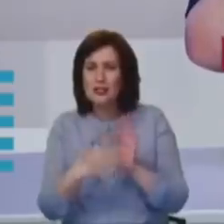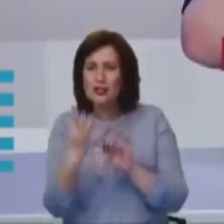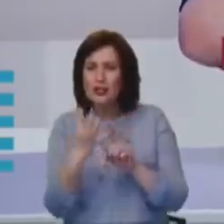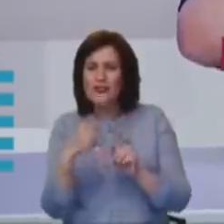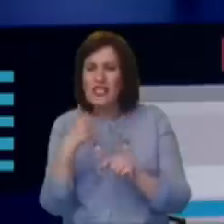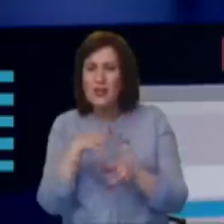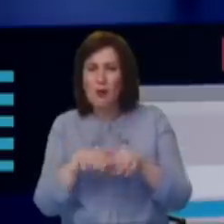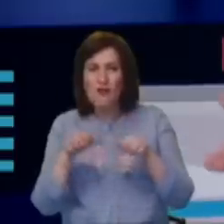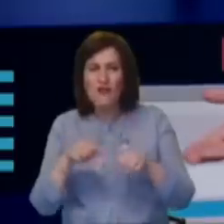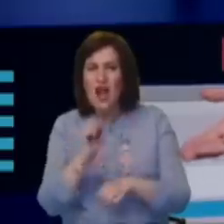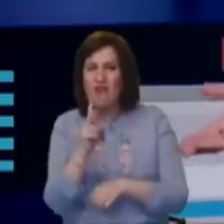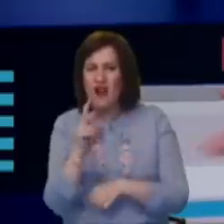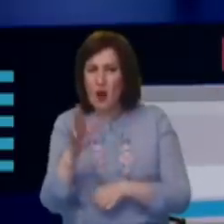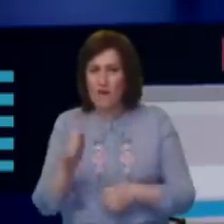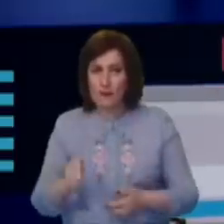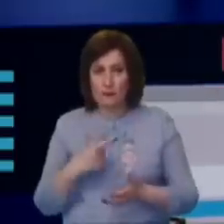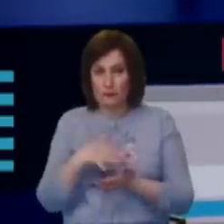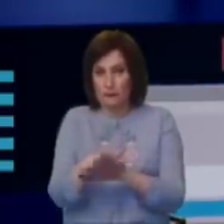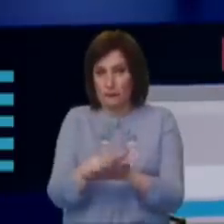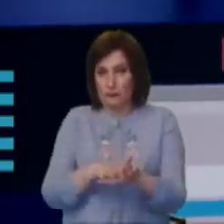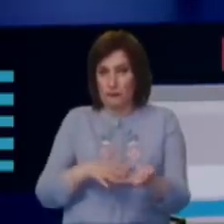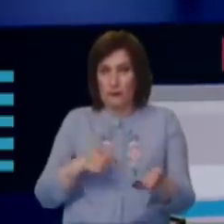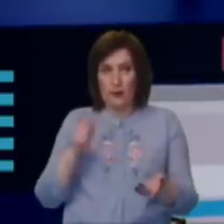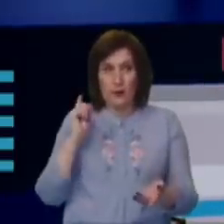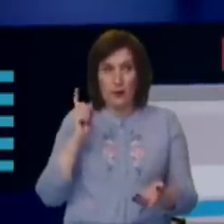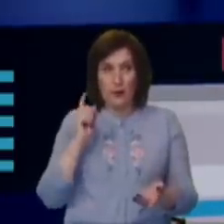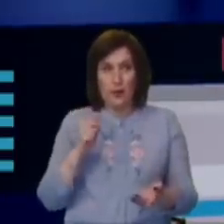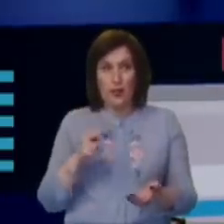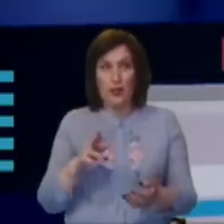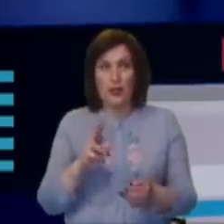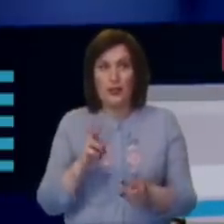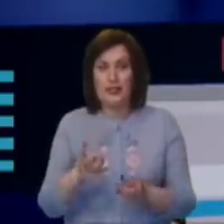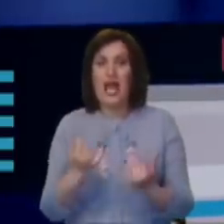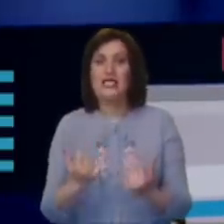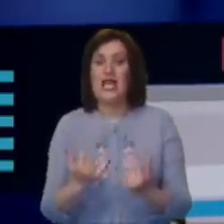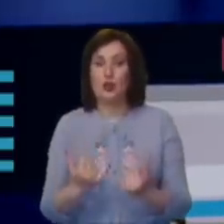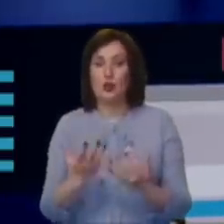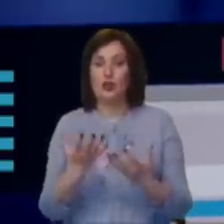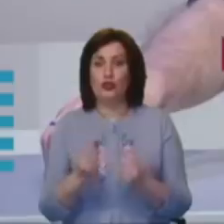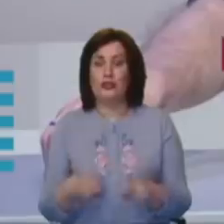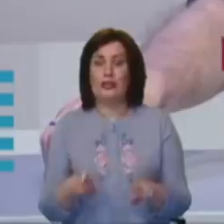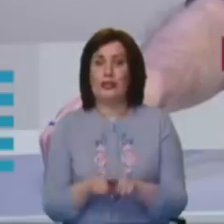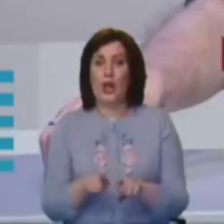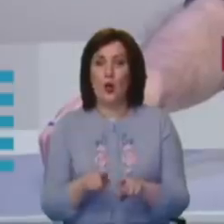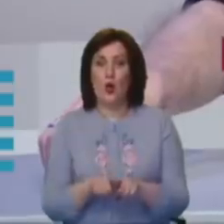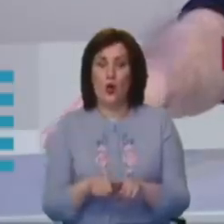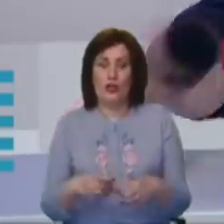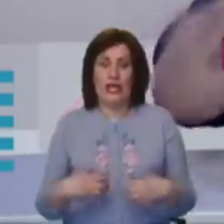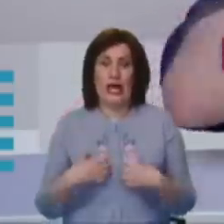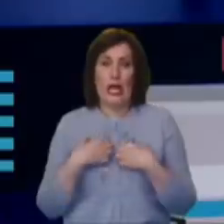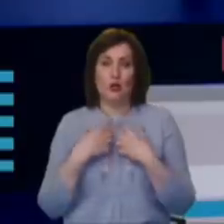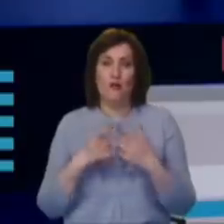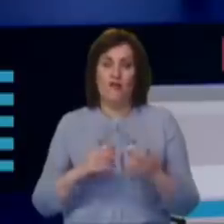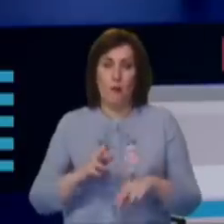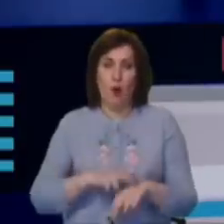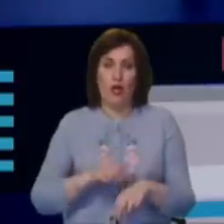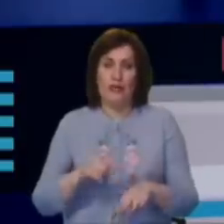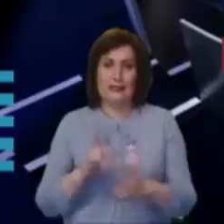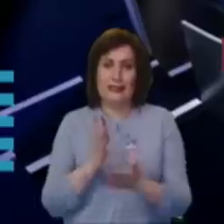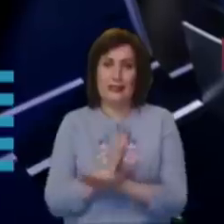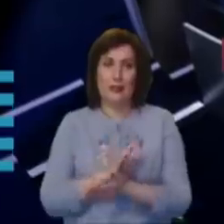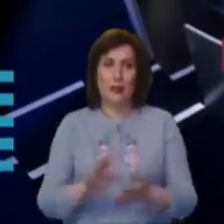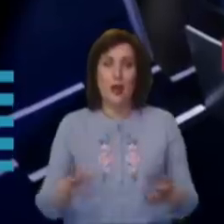повноважень Арсена Авакова. Вибачте, будь ласка, але тоді, як на сьогоднішній день, такого трешу в поліції не існувало.